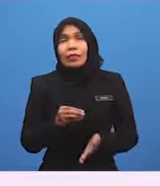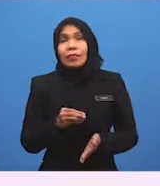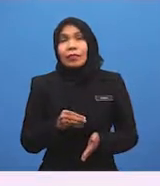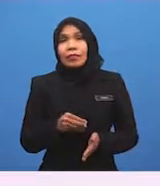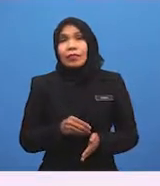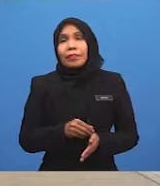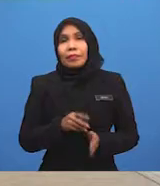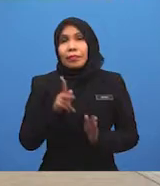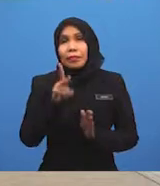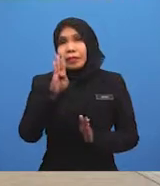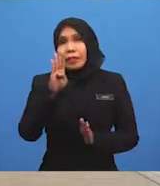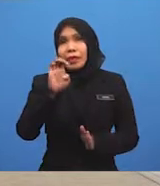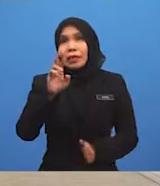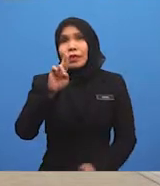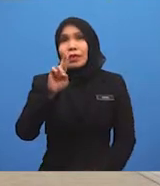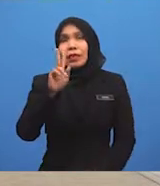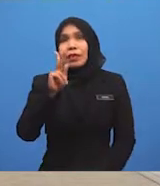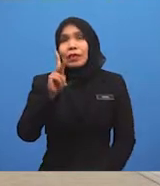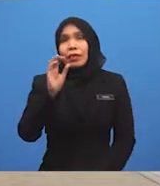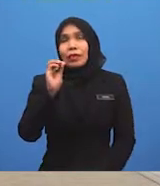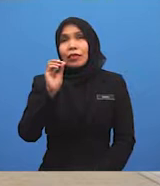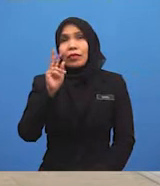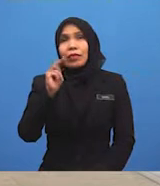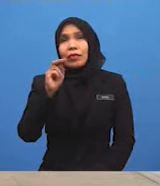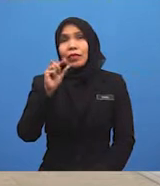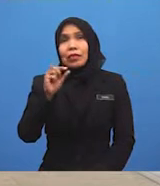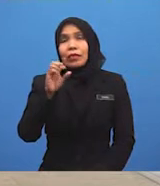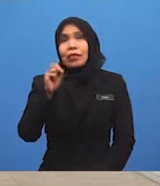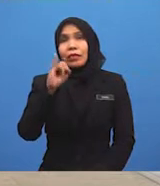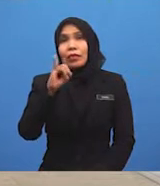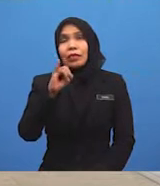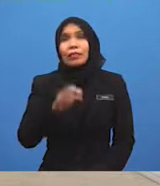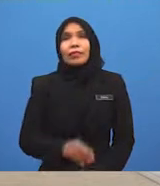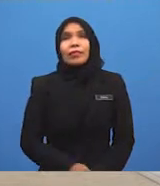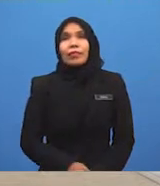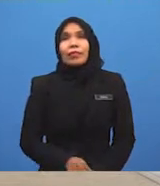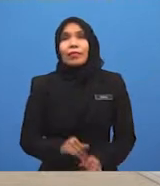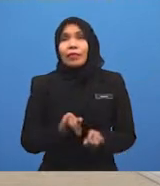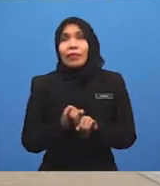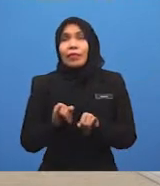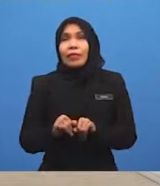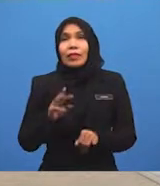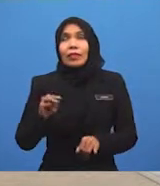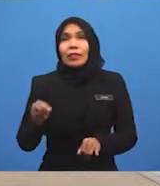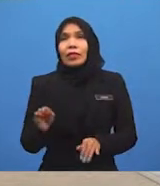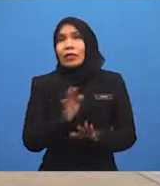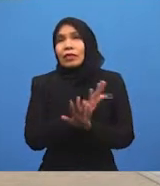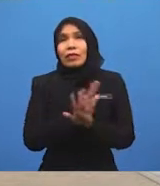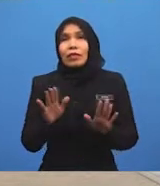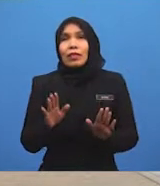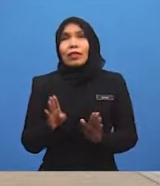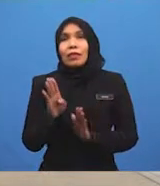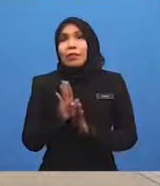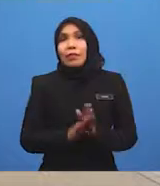mereka. Sekiranya murid-murid tidak bersikap adil, maka lambat laun